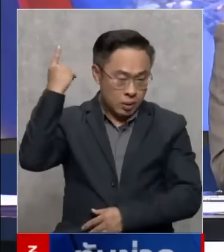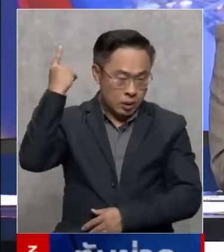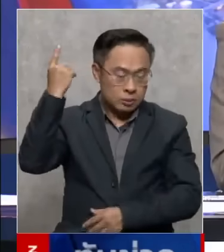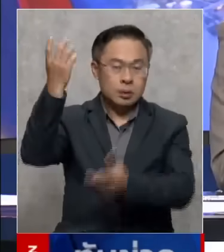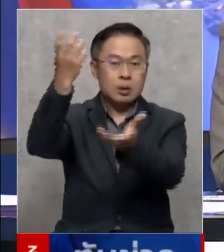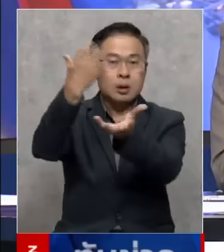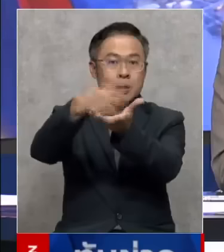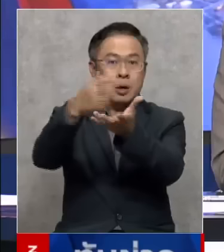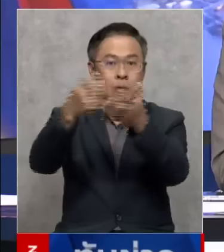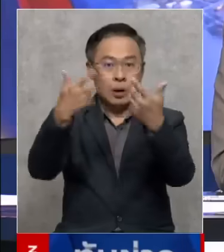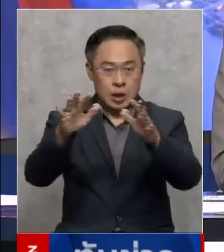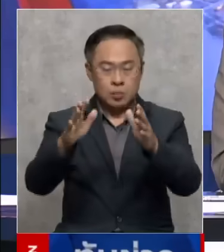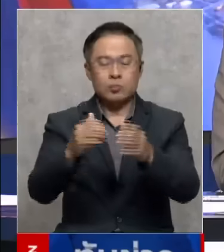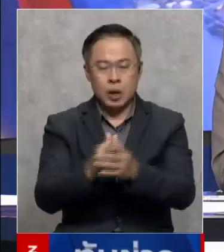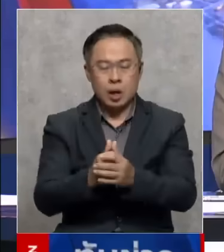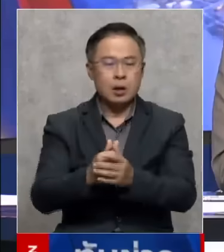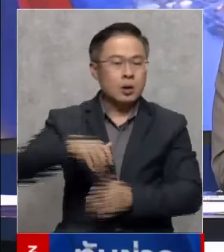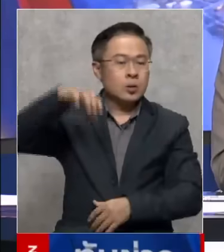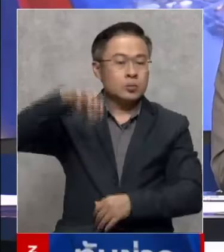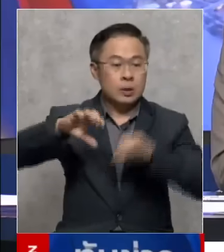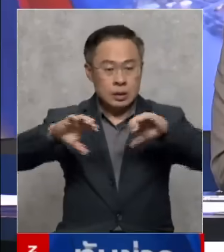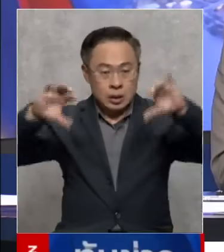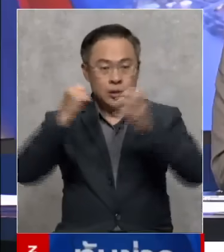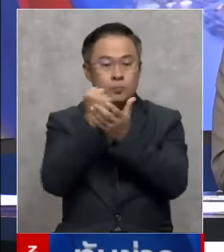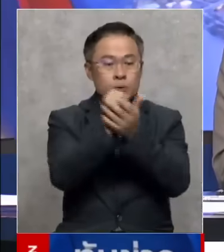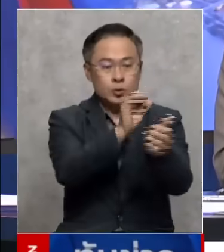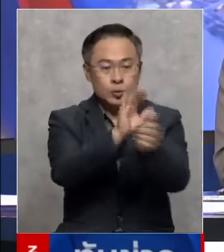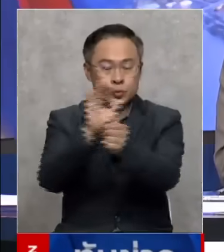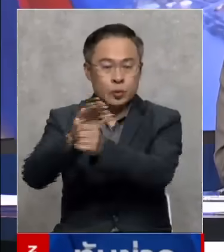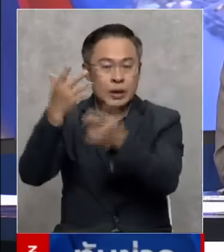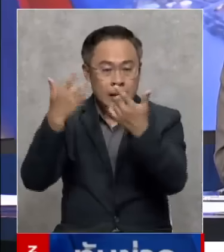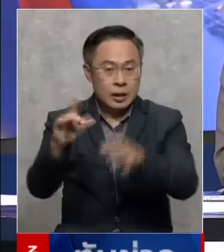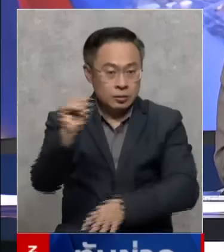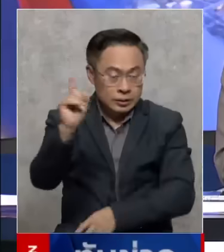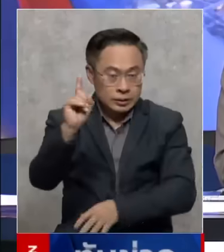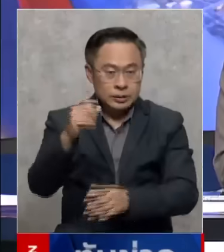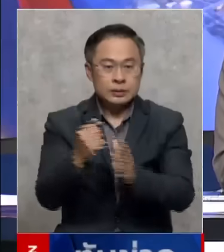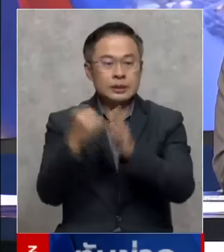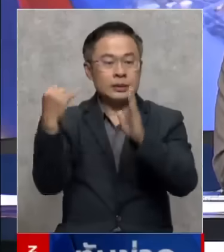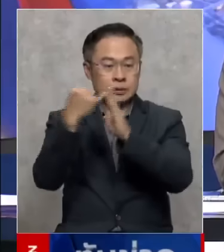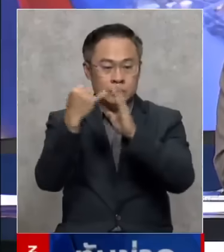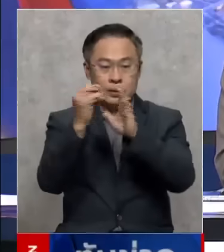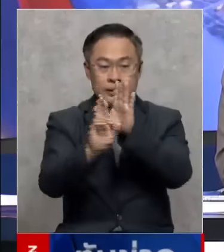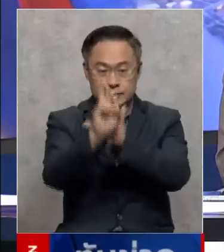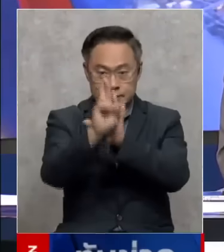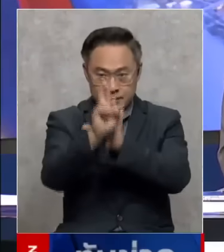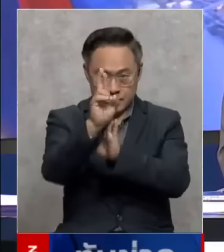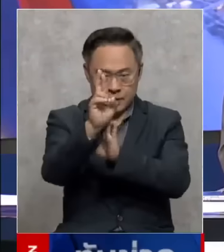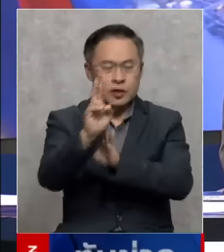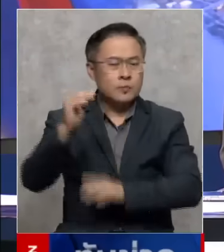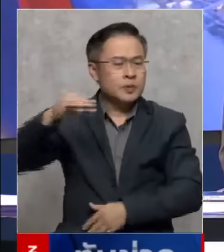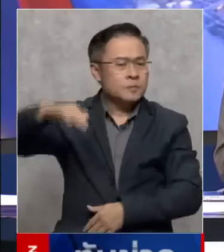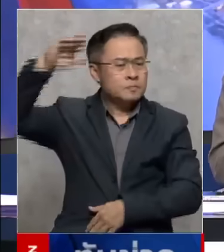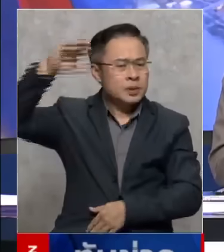ก็ได้รับเสียงจากหน่วยงานที่เกี่ยวข้องเข้าไปช่วยเหลือทันทีเลยนะครับในพื้นที่ของจังหวัดเชียงรายเป็นเรื่องราวของ 3